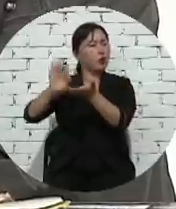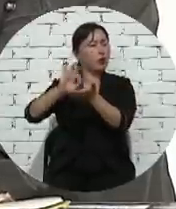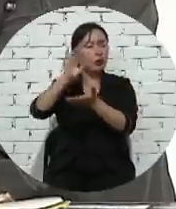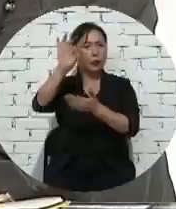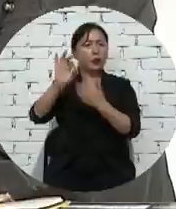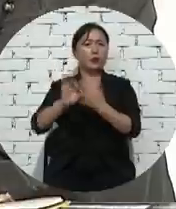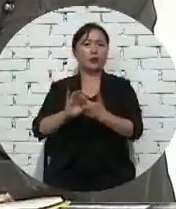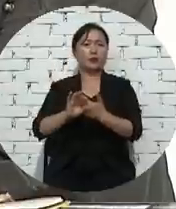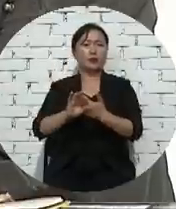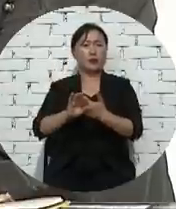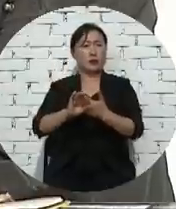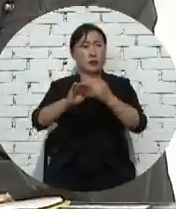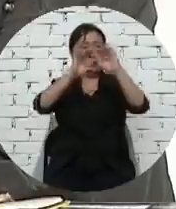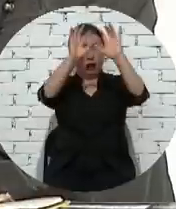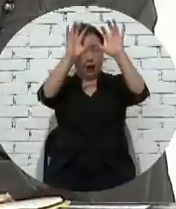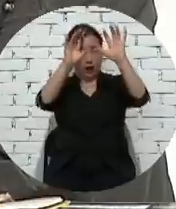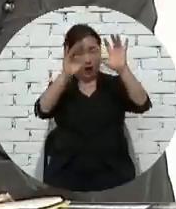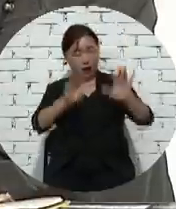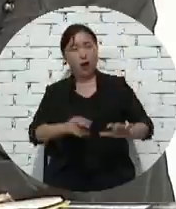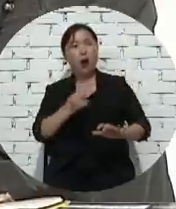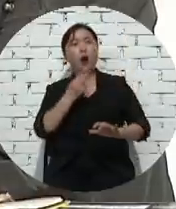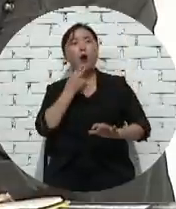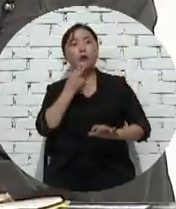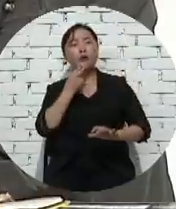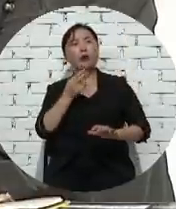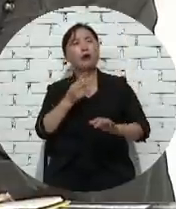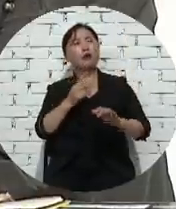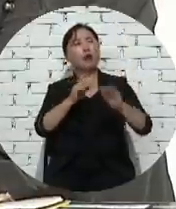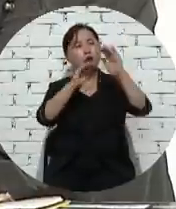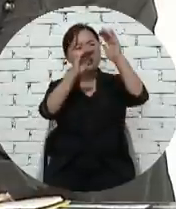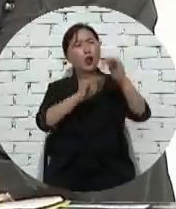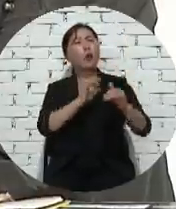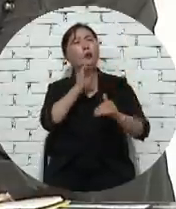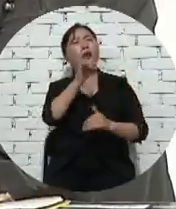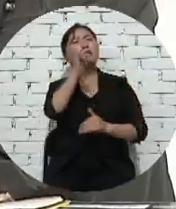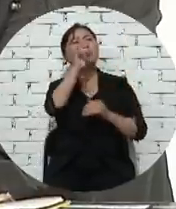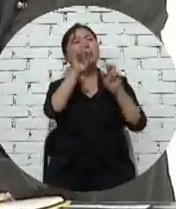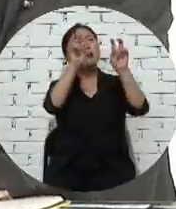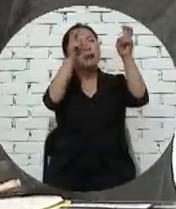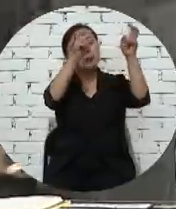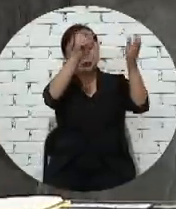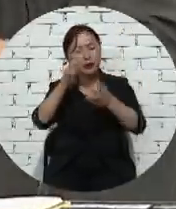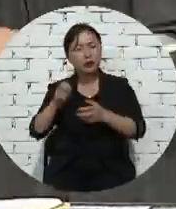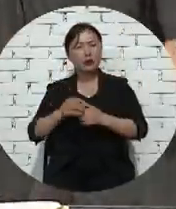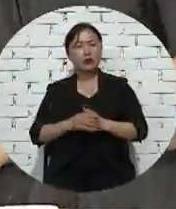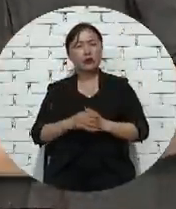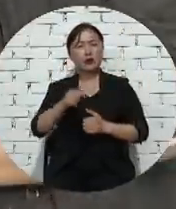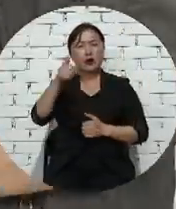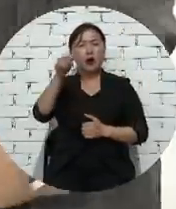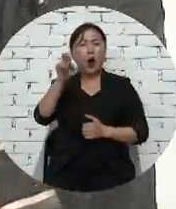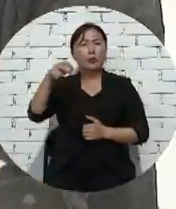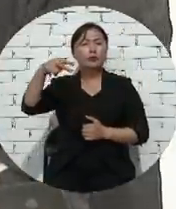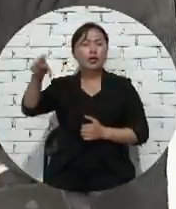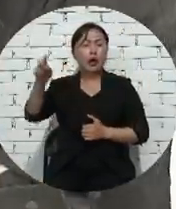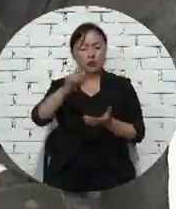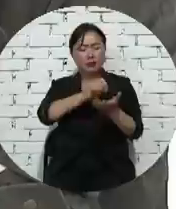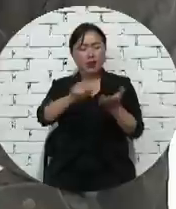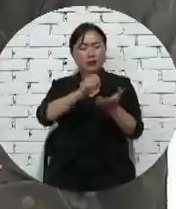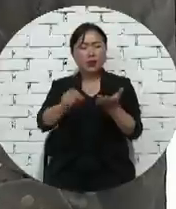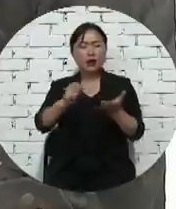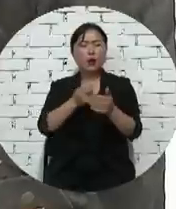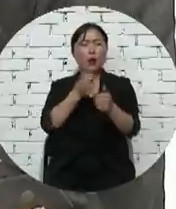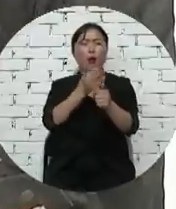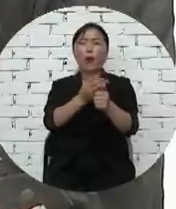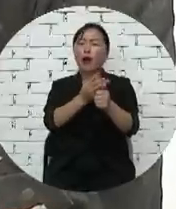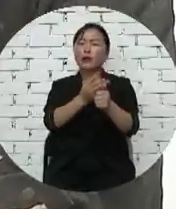풀버전으로 써놓지는 않았어요. 이런 내용이 있다고 이제 해놨는데 그걸 보면은 검사가 작성한 고발장이라고 보면. 네, 근데 일단은 네.